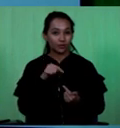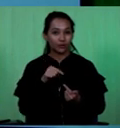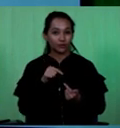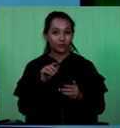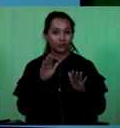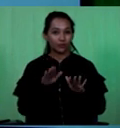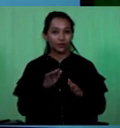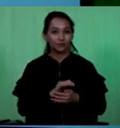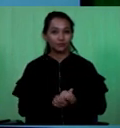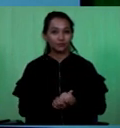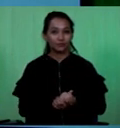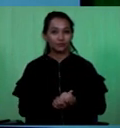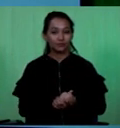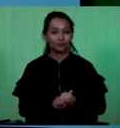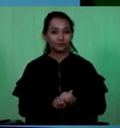o'rniga to'g'ri keladi?